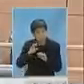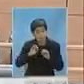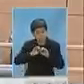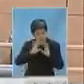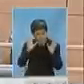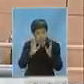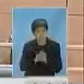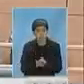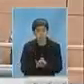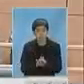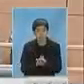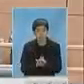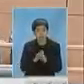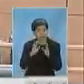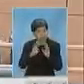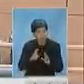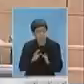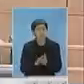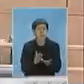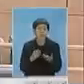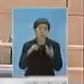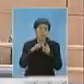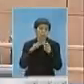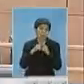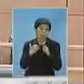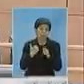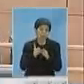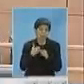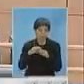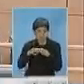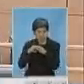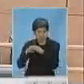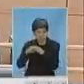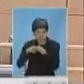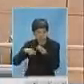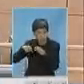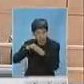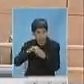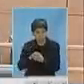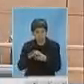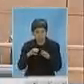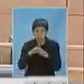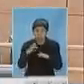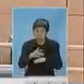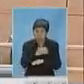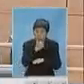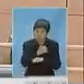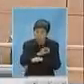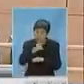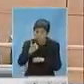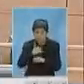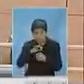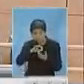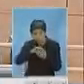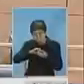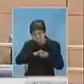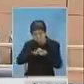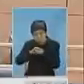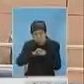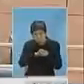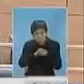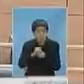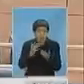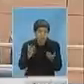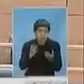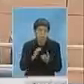ชัดนะครับว่าแบบนี้แต่ปัญหาคือพันธมิตรกับพรรคการเมืองบางพรรคในความสัมพันธ์เวลานั้นเป็น